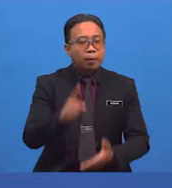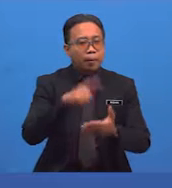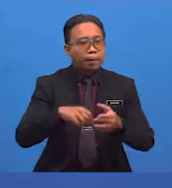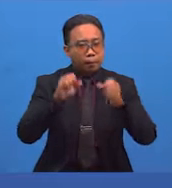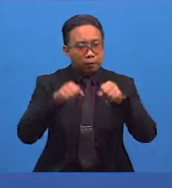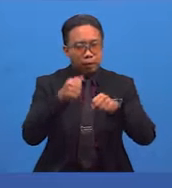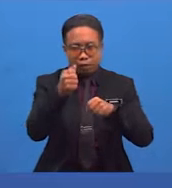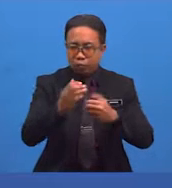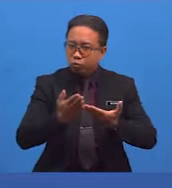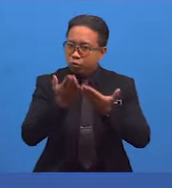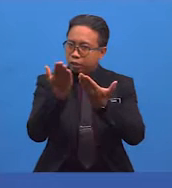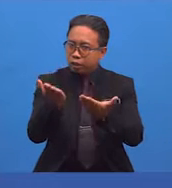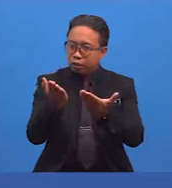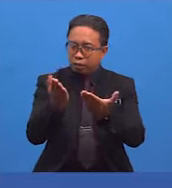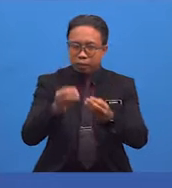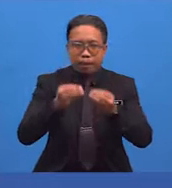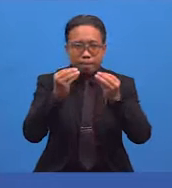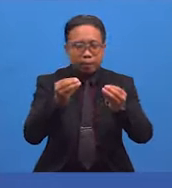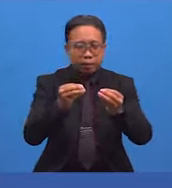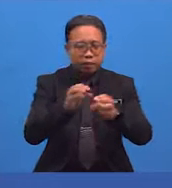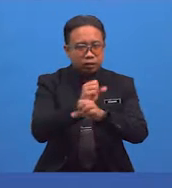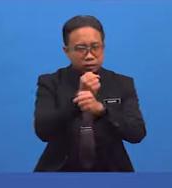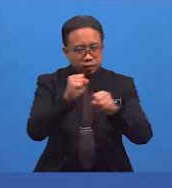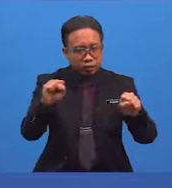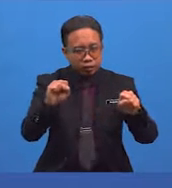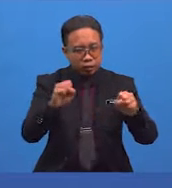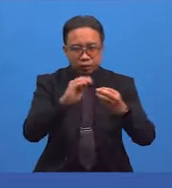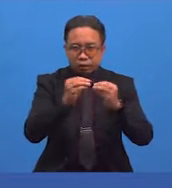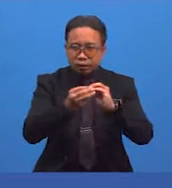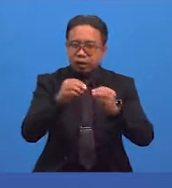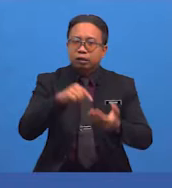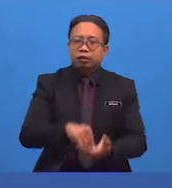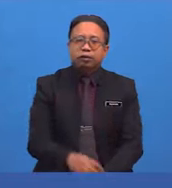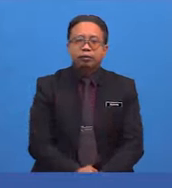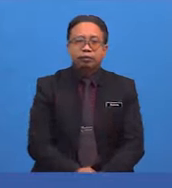Apakah yang boleh kamu cadangkan bagi menyelesaikan masalah ini?